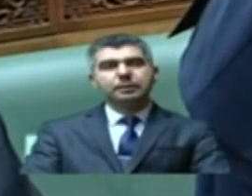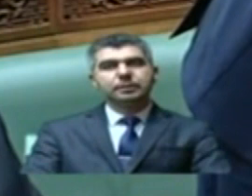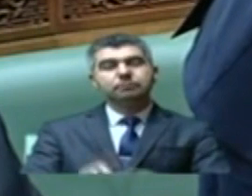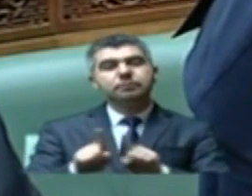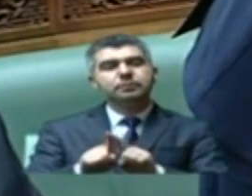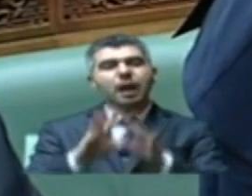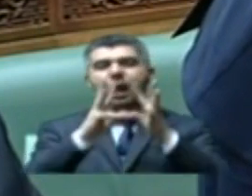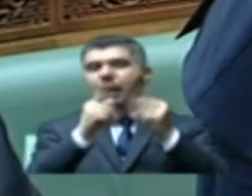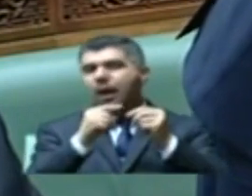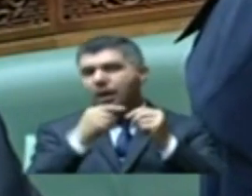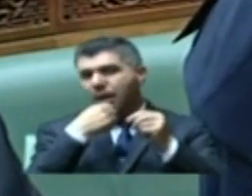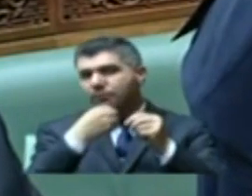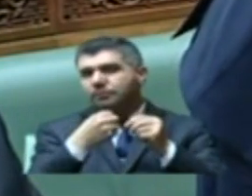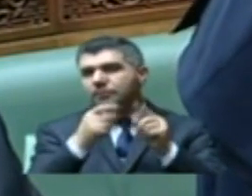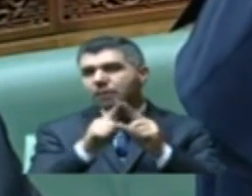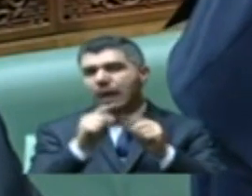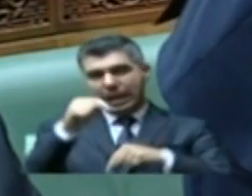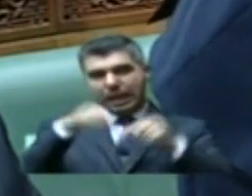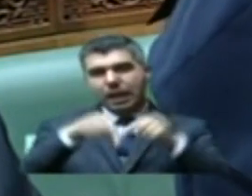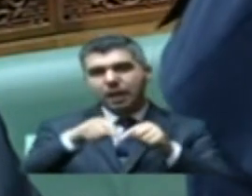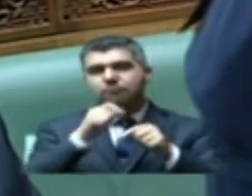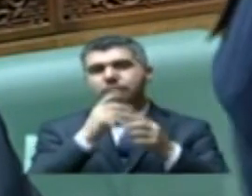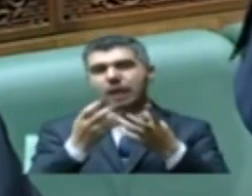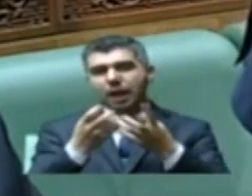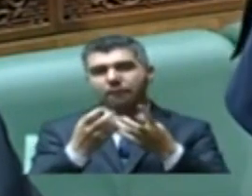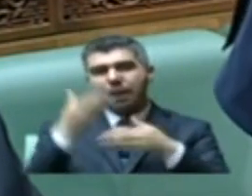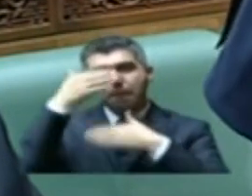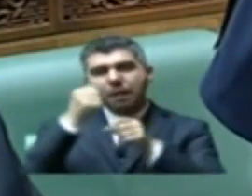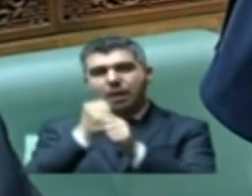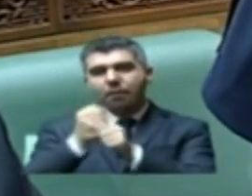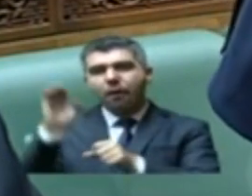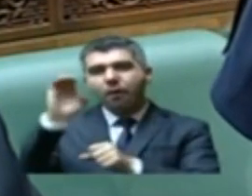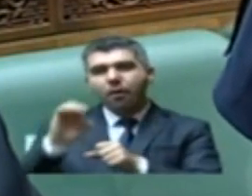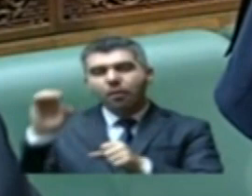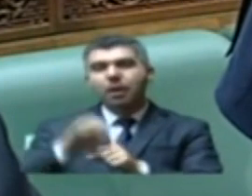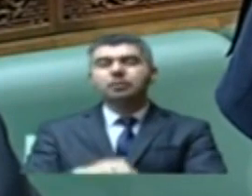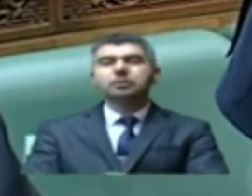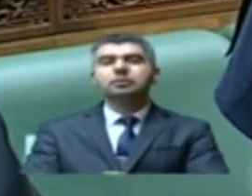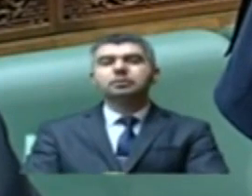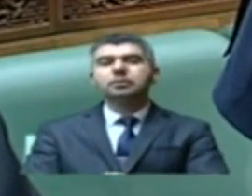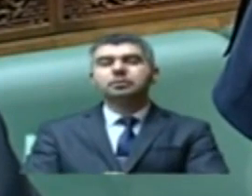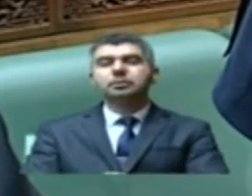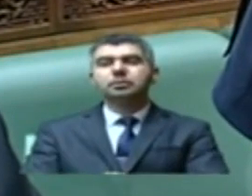اعطيتونا بعض الارقام، ولكن كاين ارقام اخرى ايضا كتهم الجاليه، وهي تتعلق